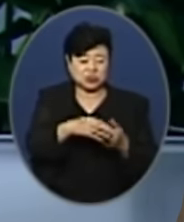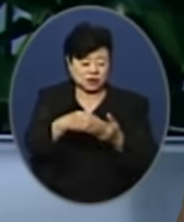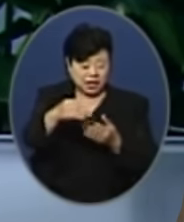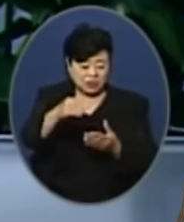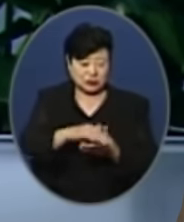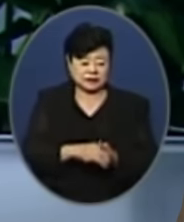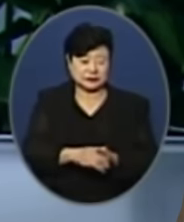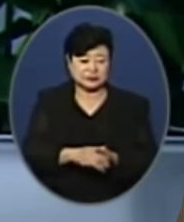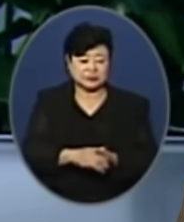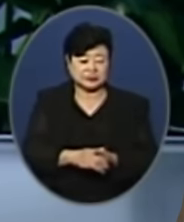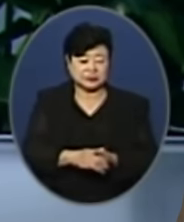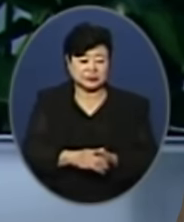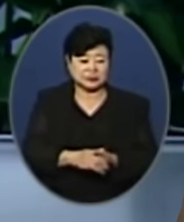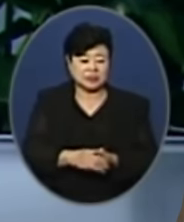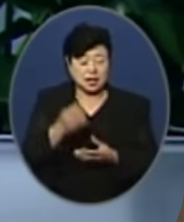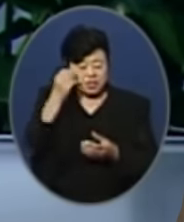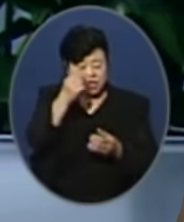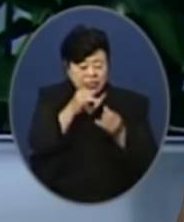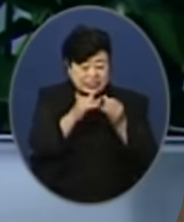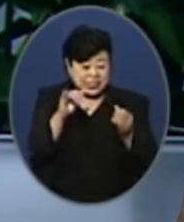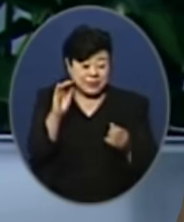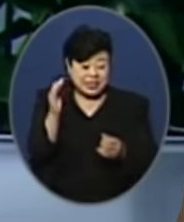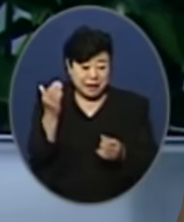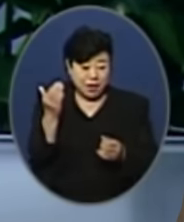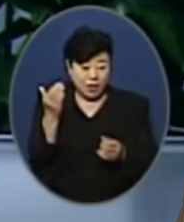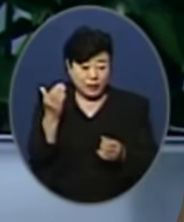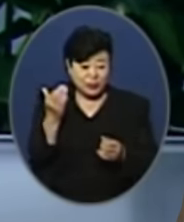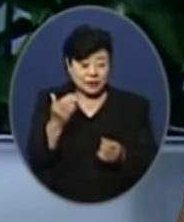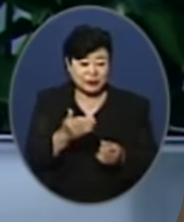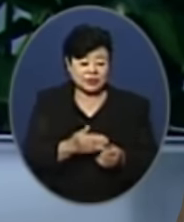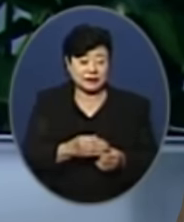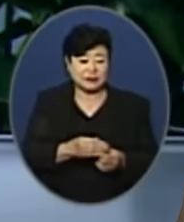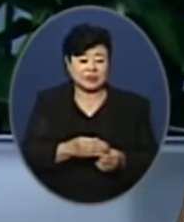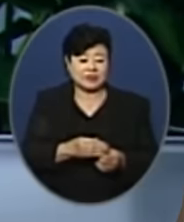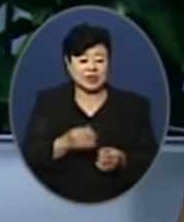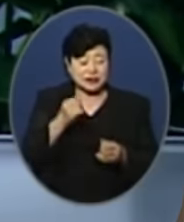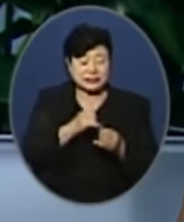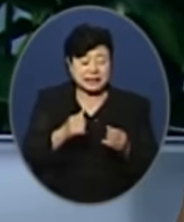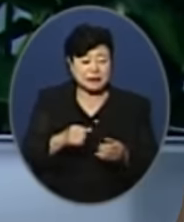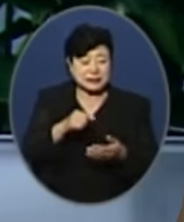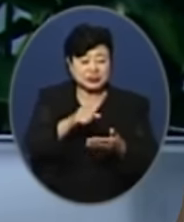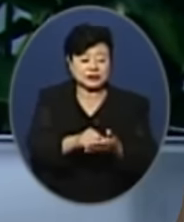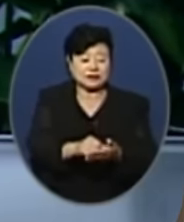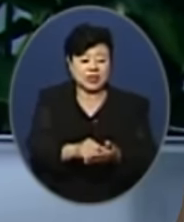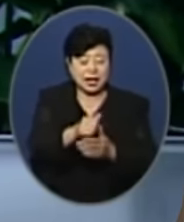것입니다. 다음 여러분, 영의 사람이 여러분